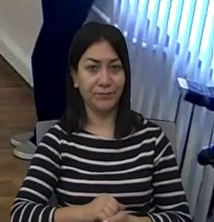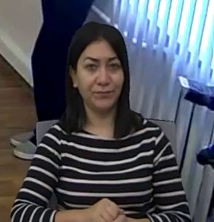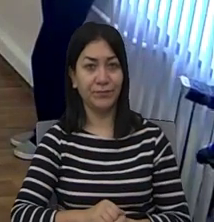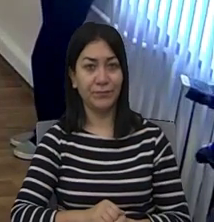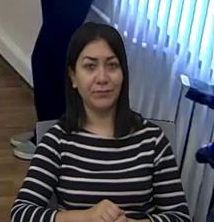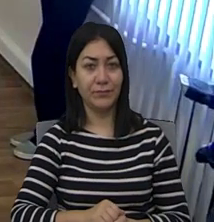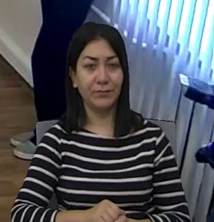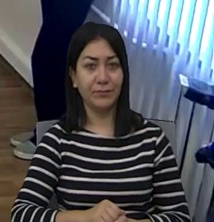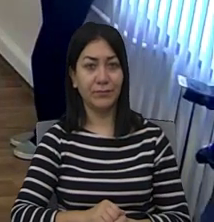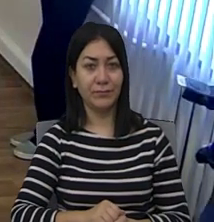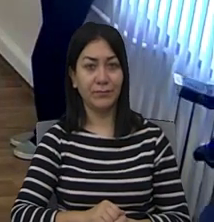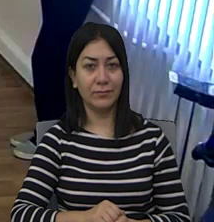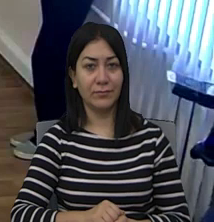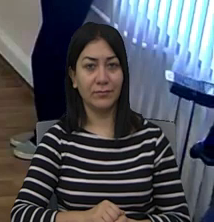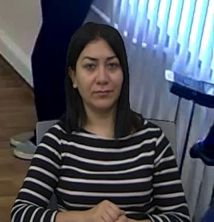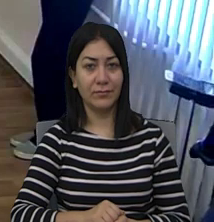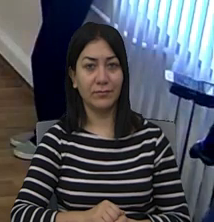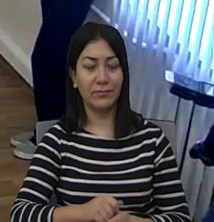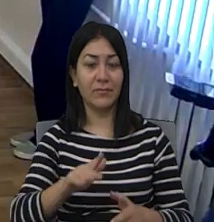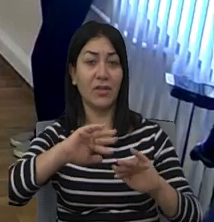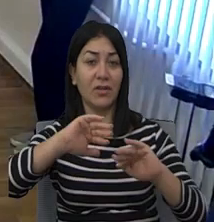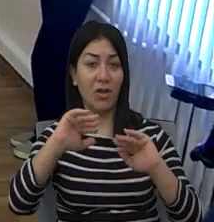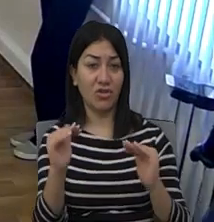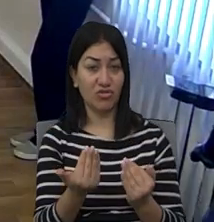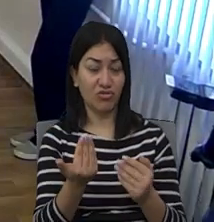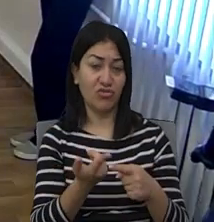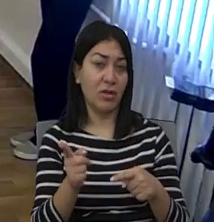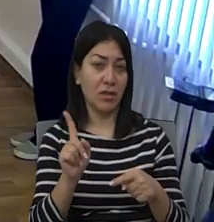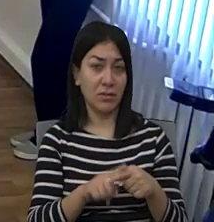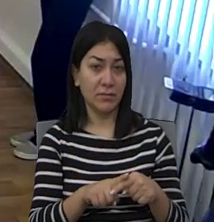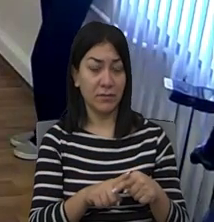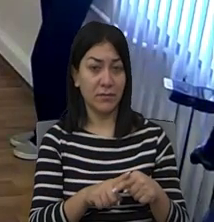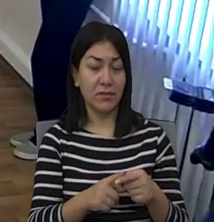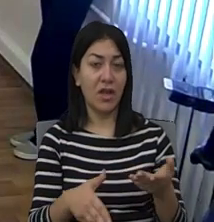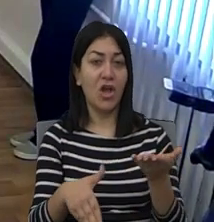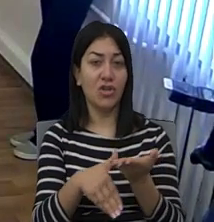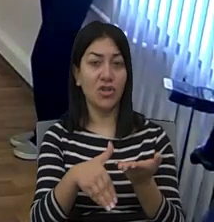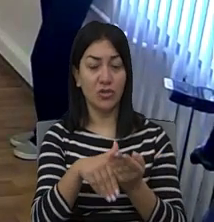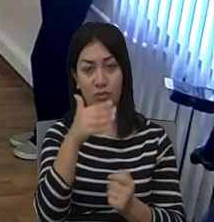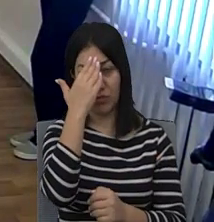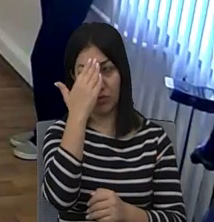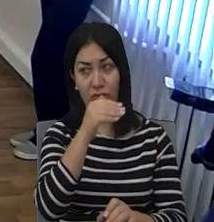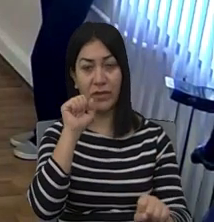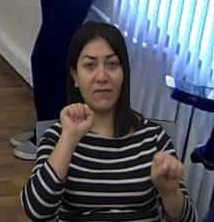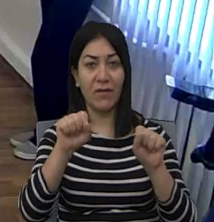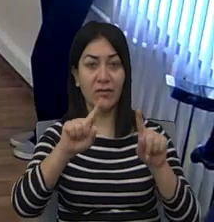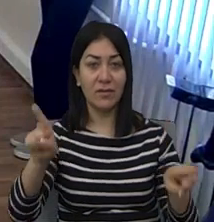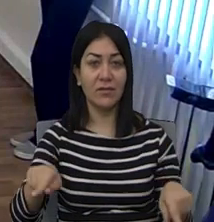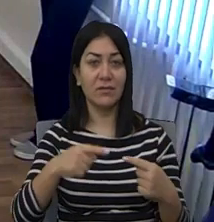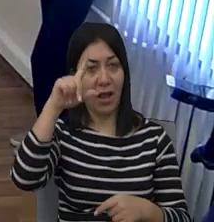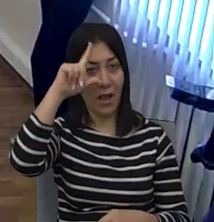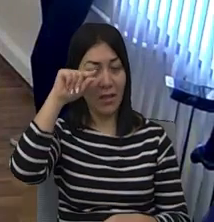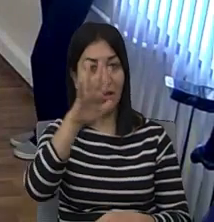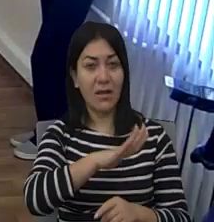SSDA project is about. Համառոտ սա է, ուրեմն աջակցություն ժողովրդավարության կայացմանը